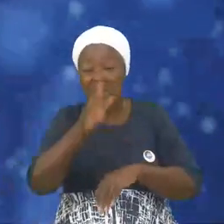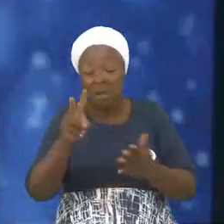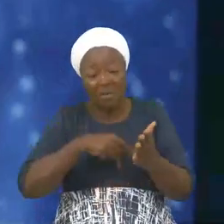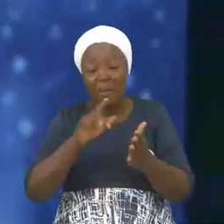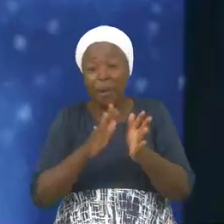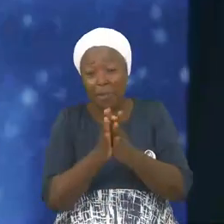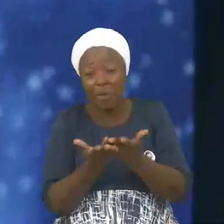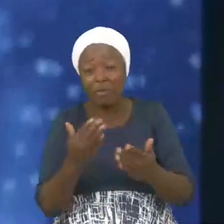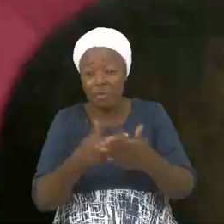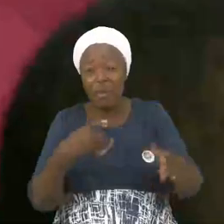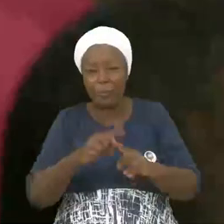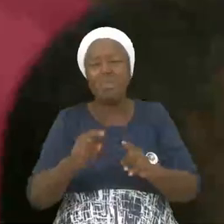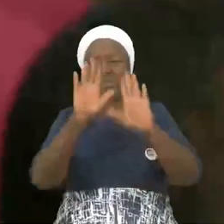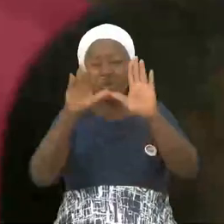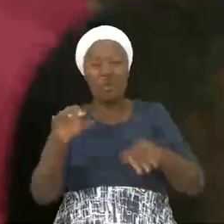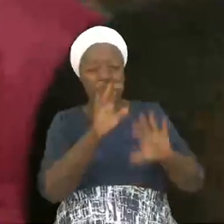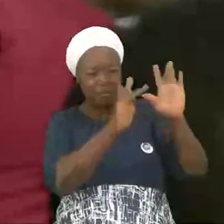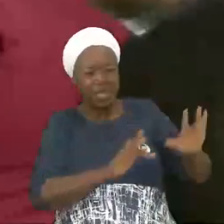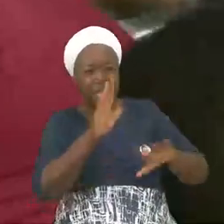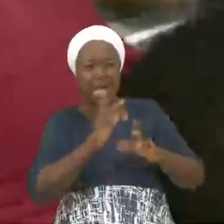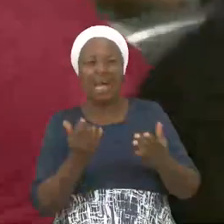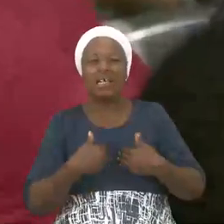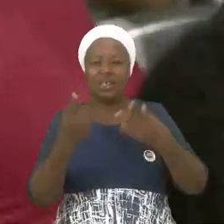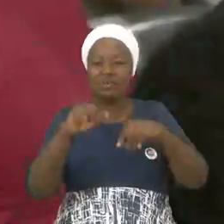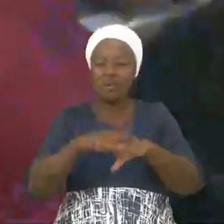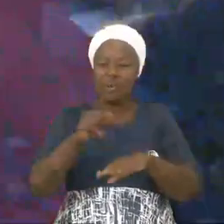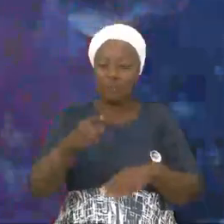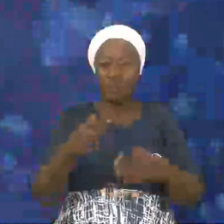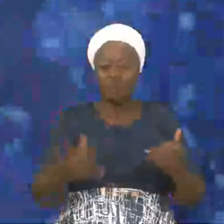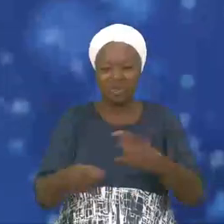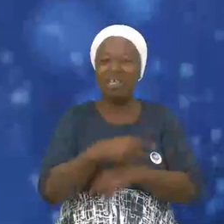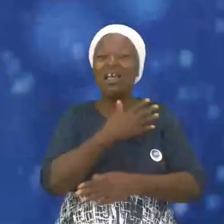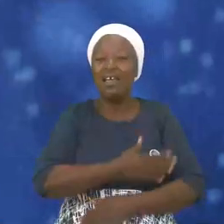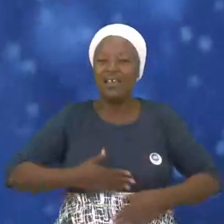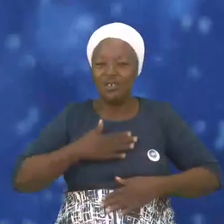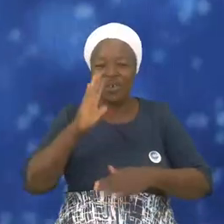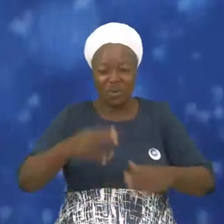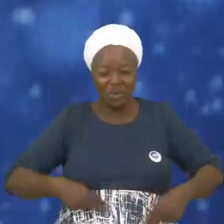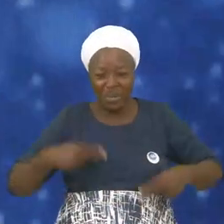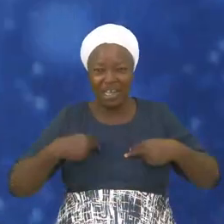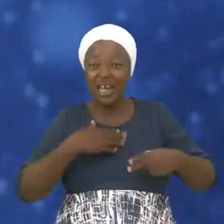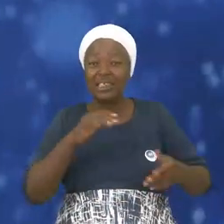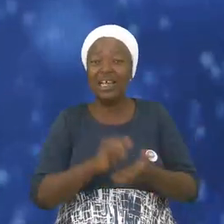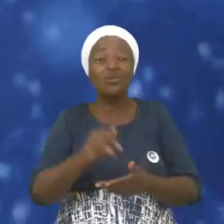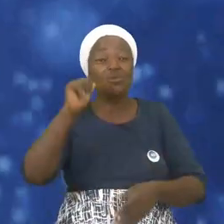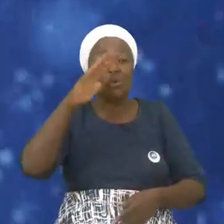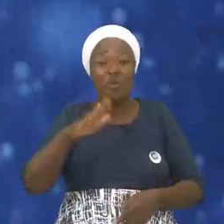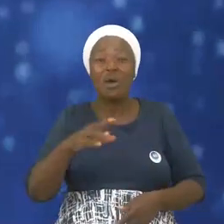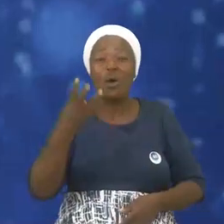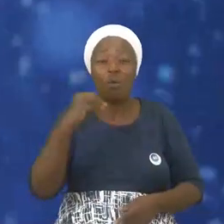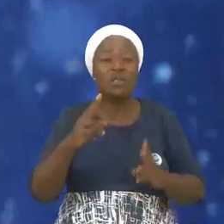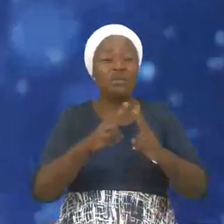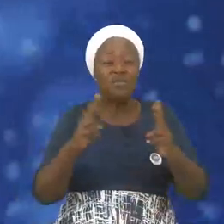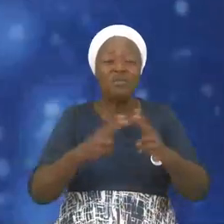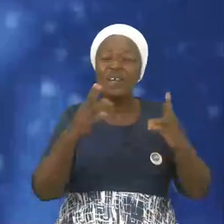Même si tu n'as jamais été à l'église, tu n'as jamais lu la Bible, mais le miracle de miséricorde est venu sur toi aujourd'hui. Jouis